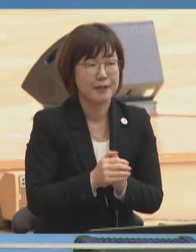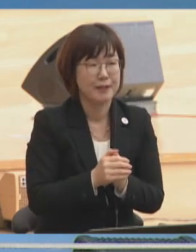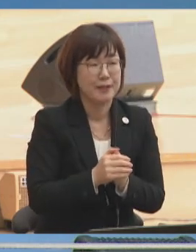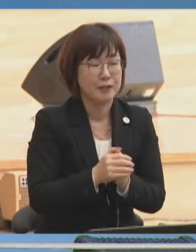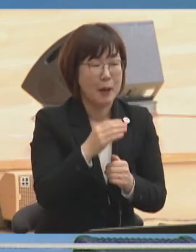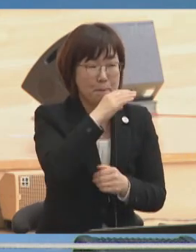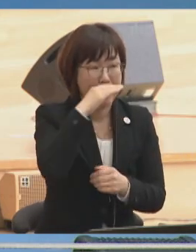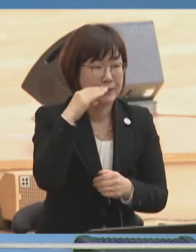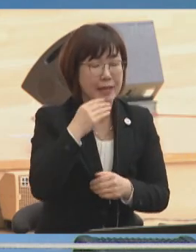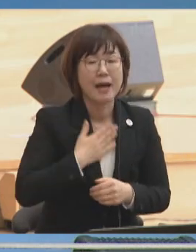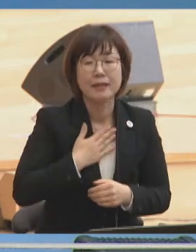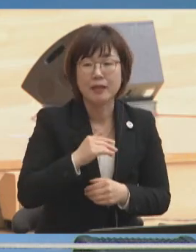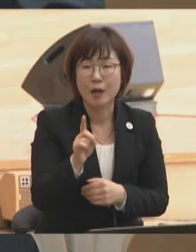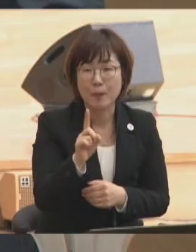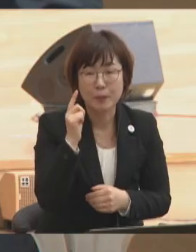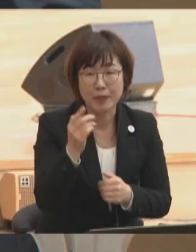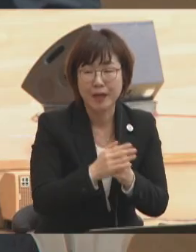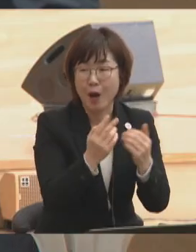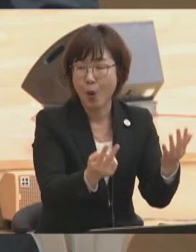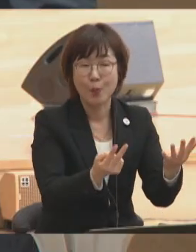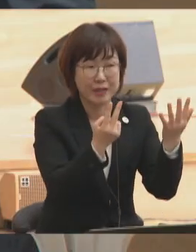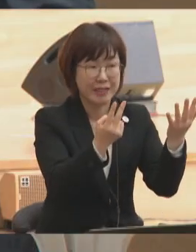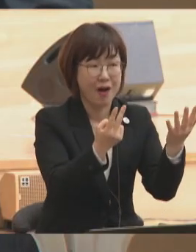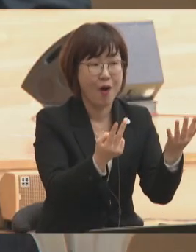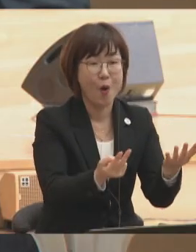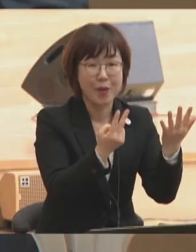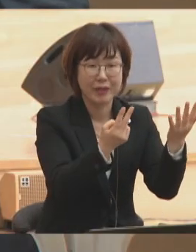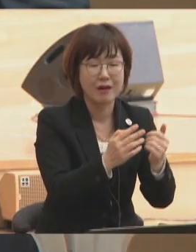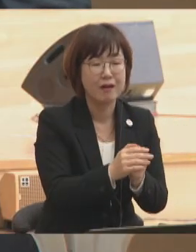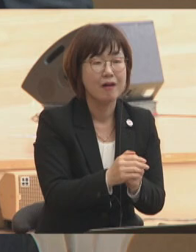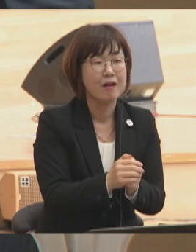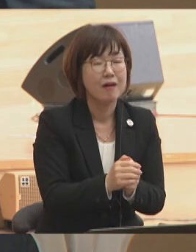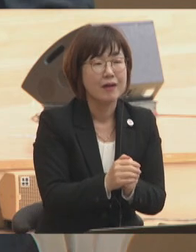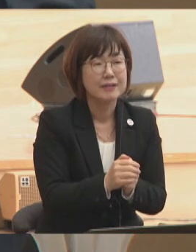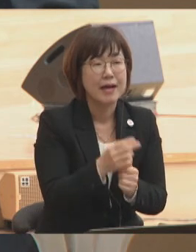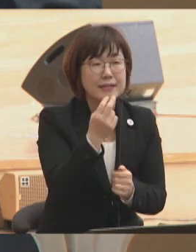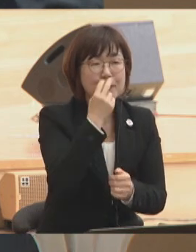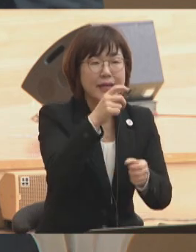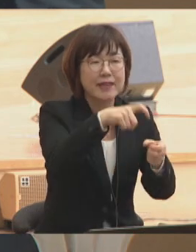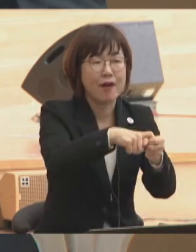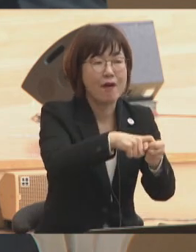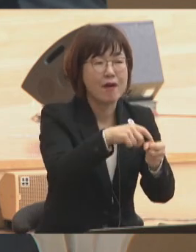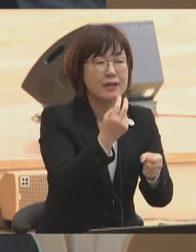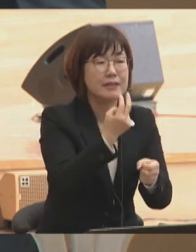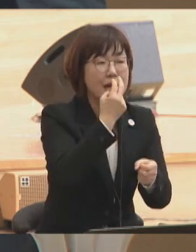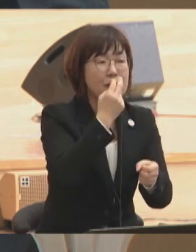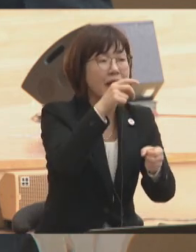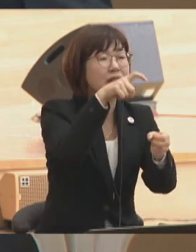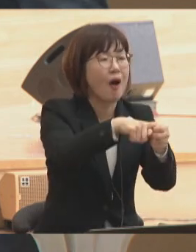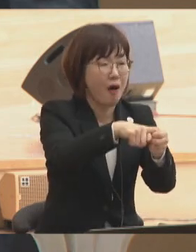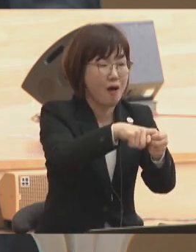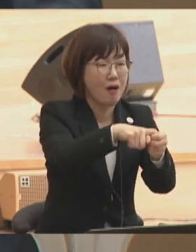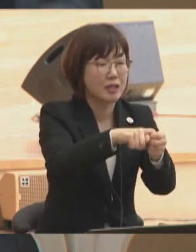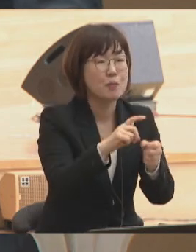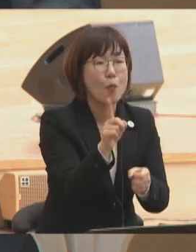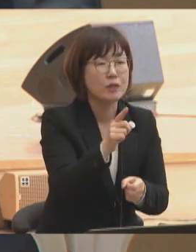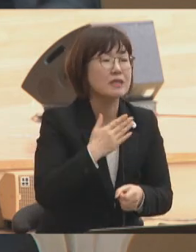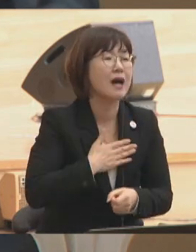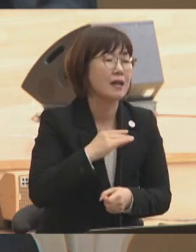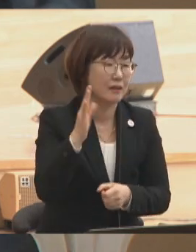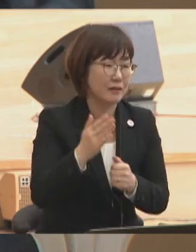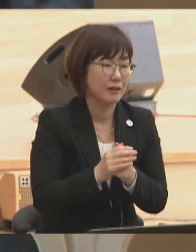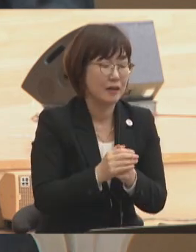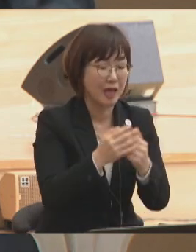뭐냐? 진짜 오병이어에서 알아야 될 게 뭐냐? 따라하십시다. 생명의 떡을 알아야 한다. 알아야 한다. 여러분, 오병이어는 한